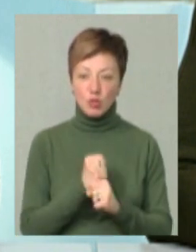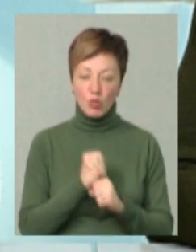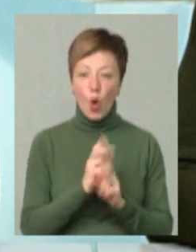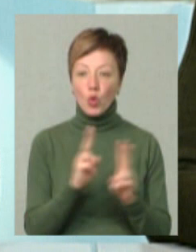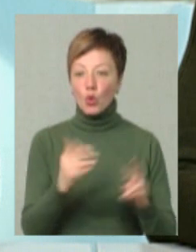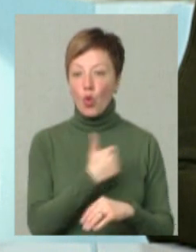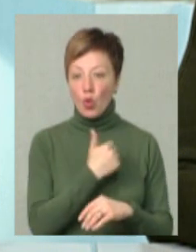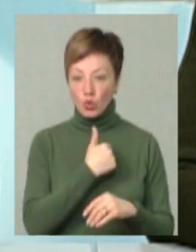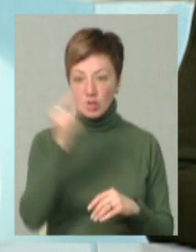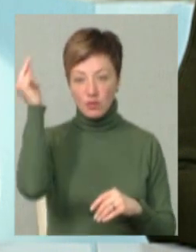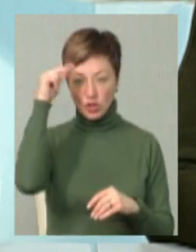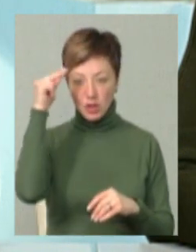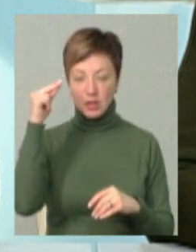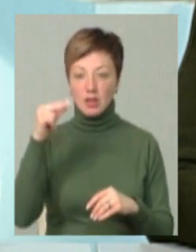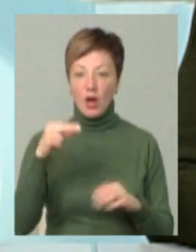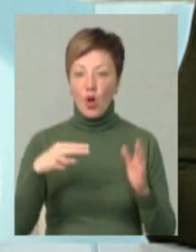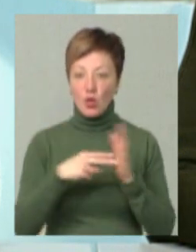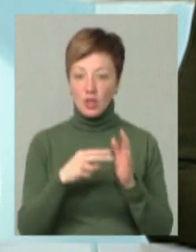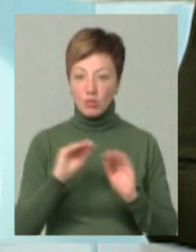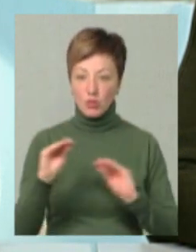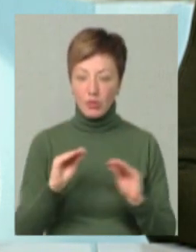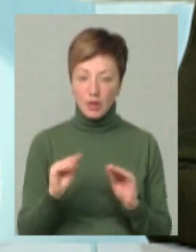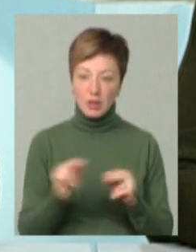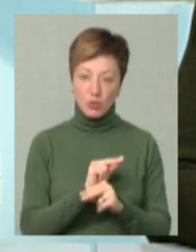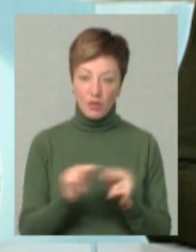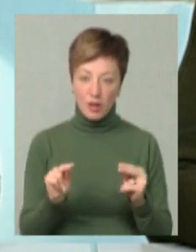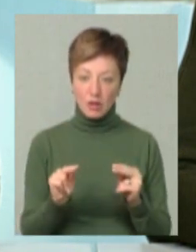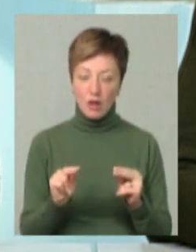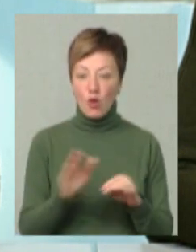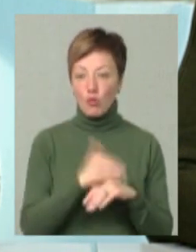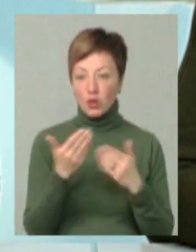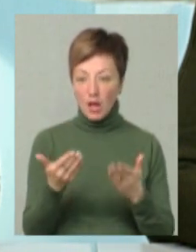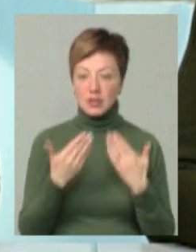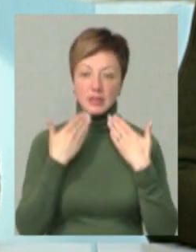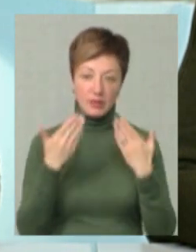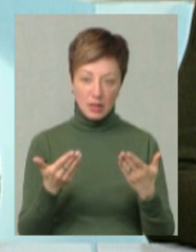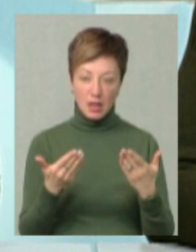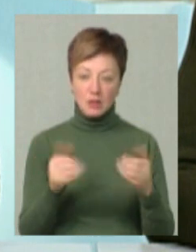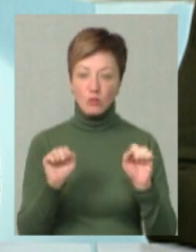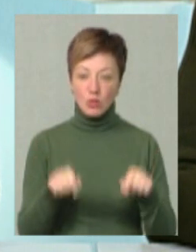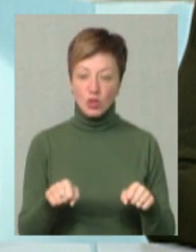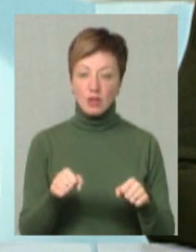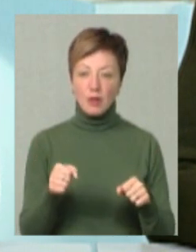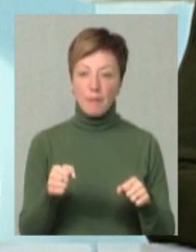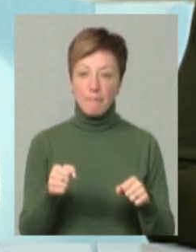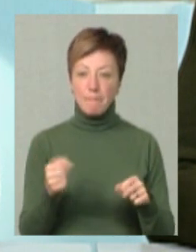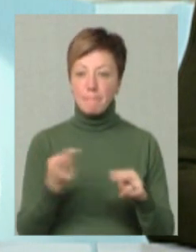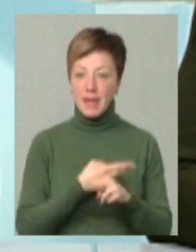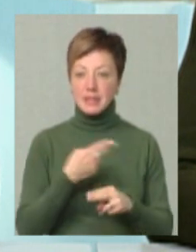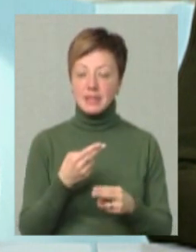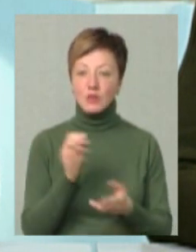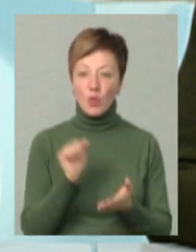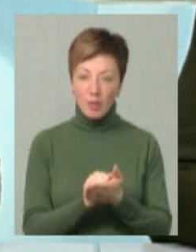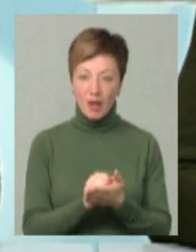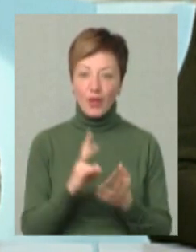хто хоче навчитися навіть розетку там монтувати чи ремонтувати, будь ласка, звертайтеся і можна без, правда, сертифікату,